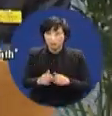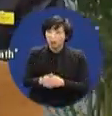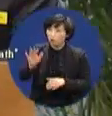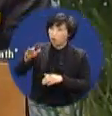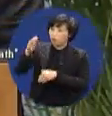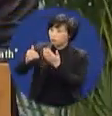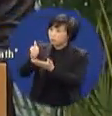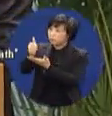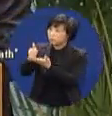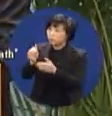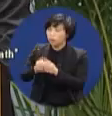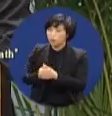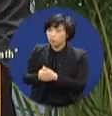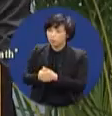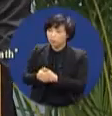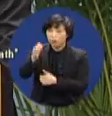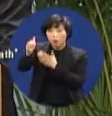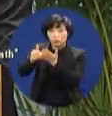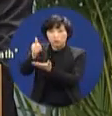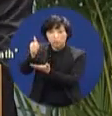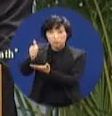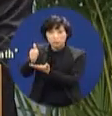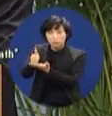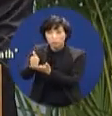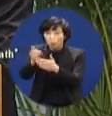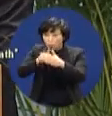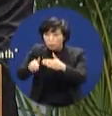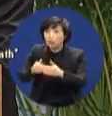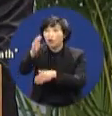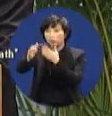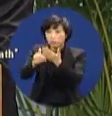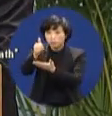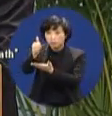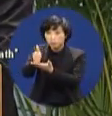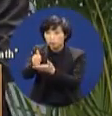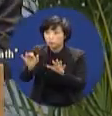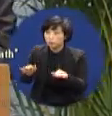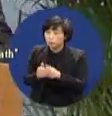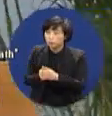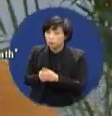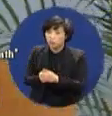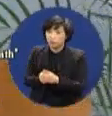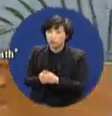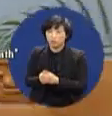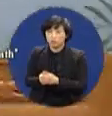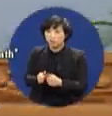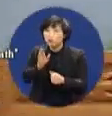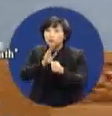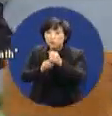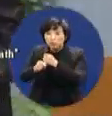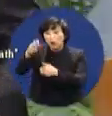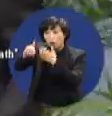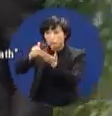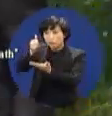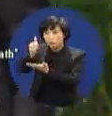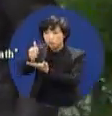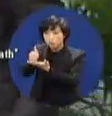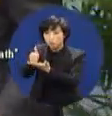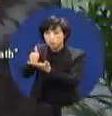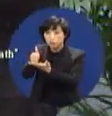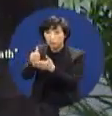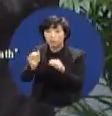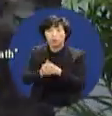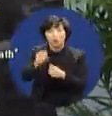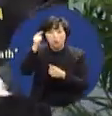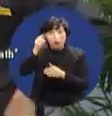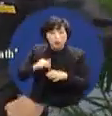하나님, 당신이 공의의 하나님이라면서, 진리의 하나님이라면서